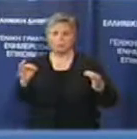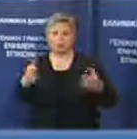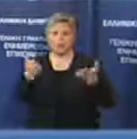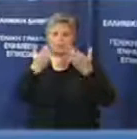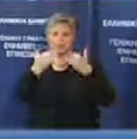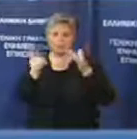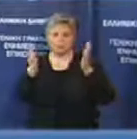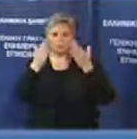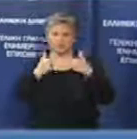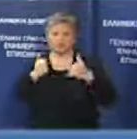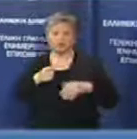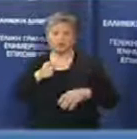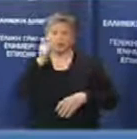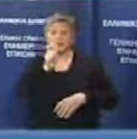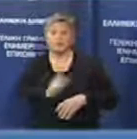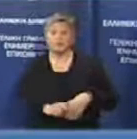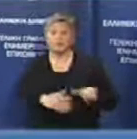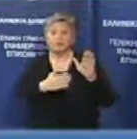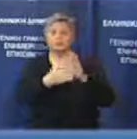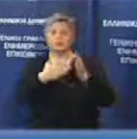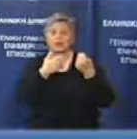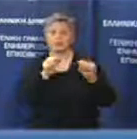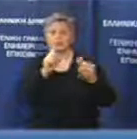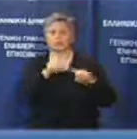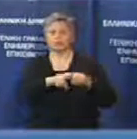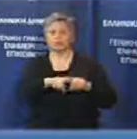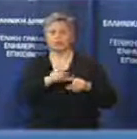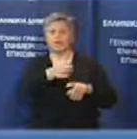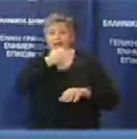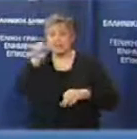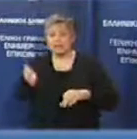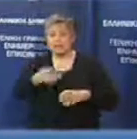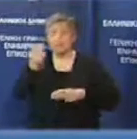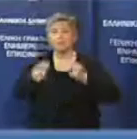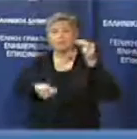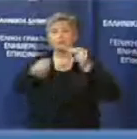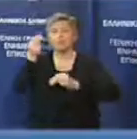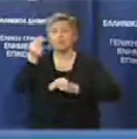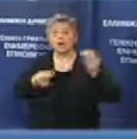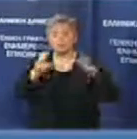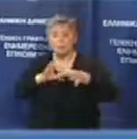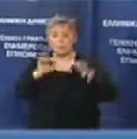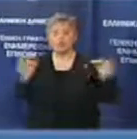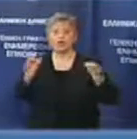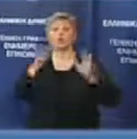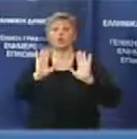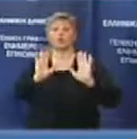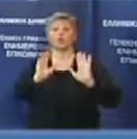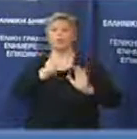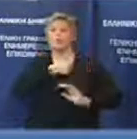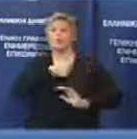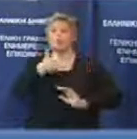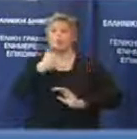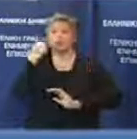του όταν βγήκε από το Μέγαρο Μαξίμου. Και ότι το θέμα είναι μόνο προς το πρόσωπο του κυρίου Μουζάλα και όχι ως προς το πρόσωπο